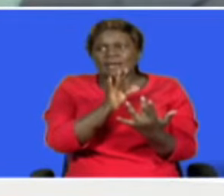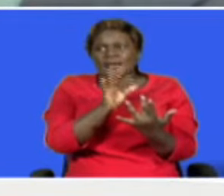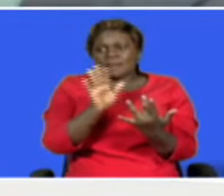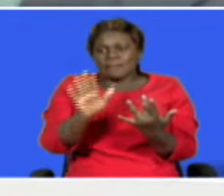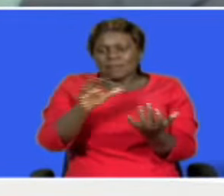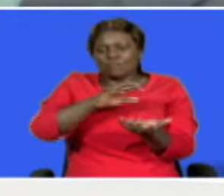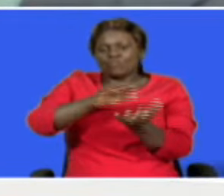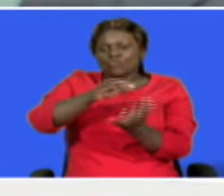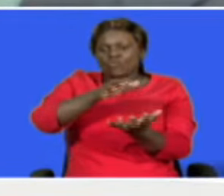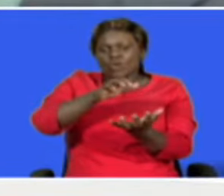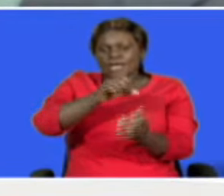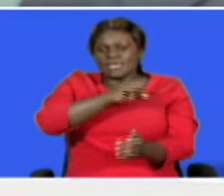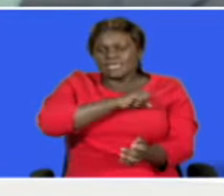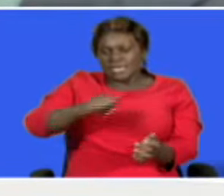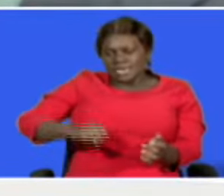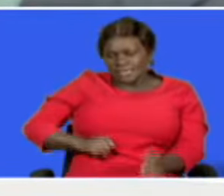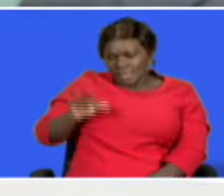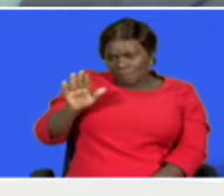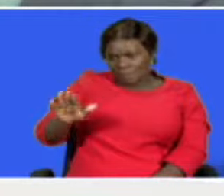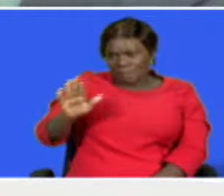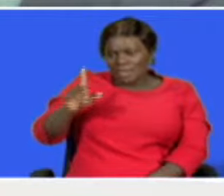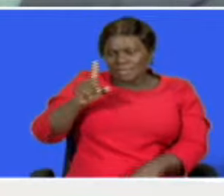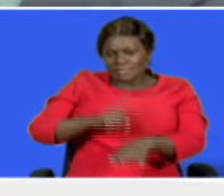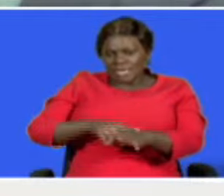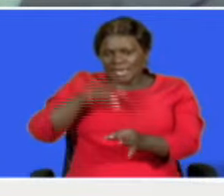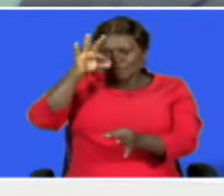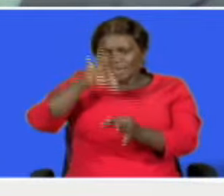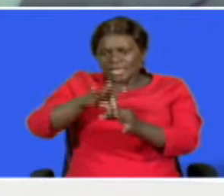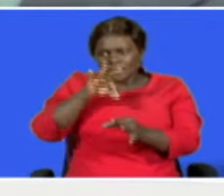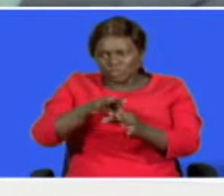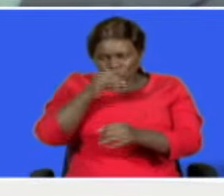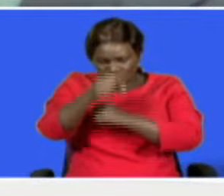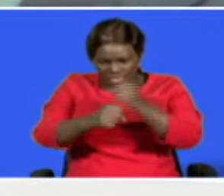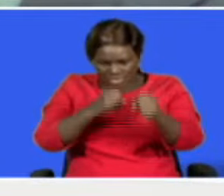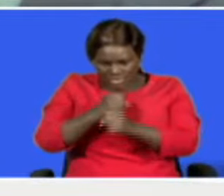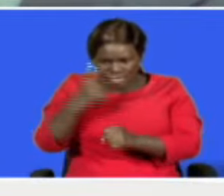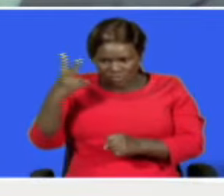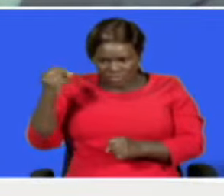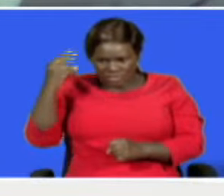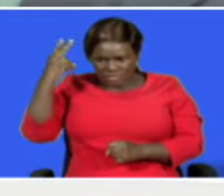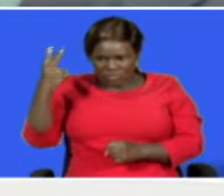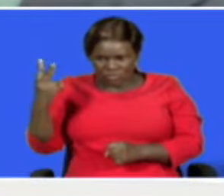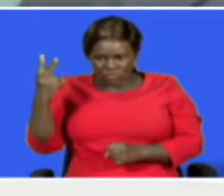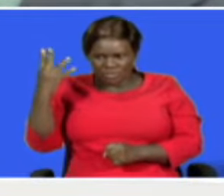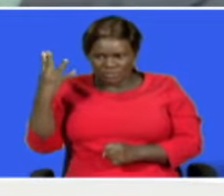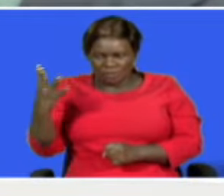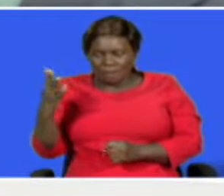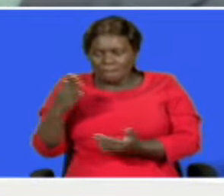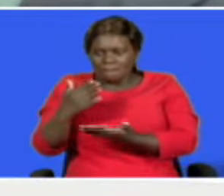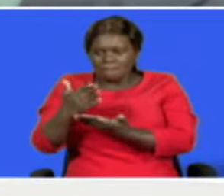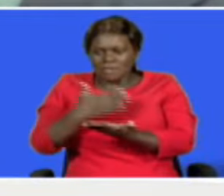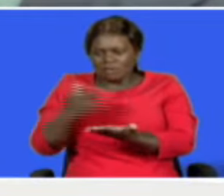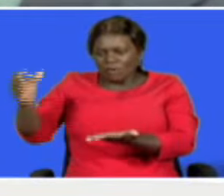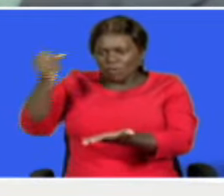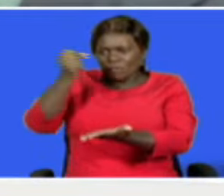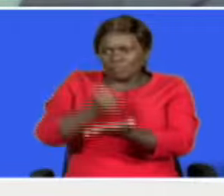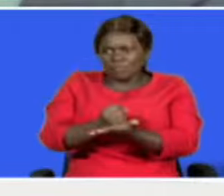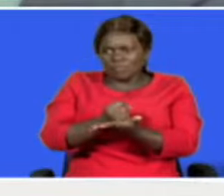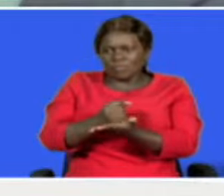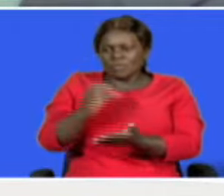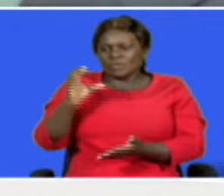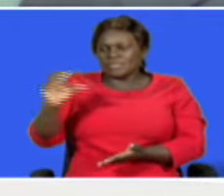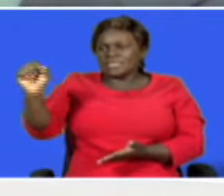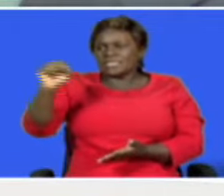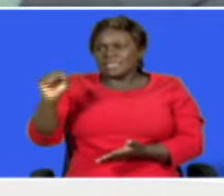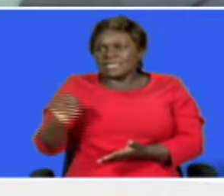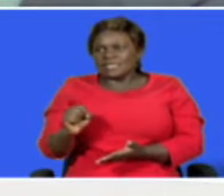walimchagua Murkomen kama seneta wao wakati wa uchaguzi mkuu wa mwaka 2022 kabla ya kuteuliwa kama waziri wa barabara, jambo